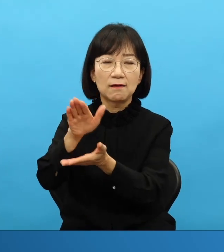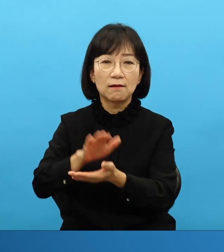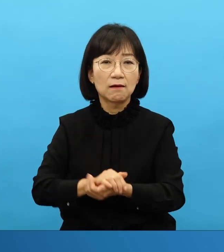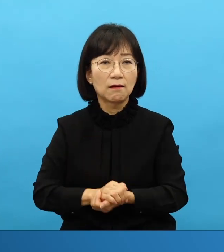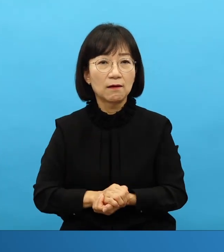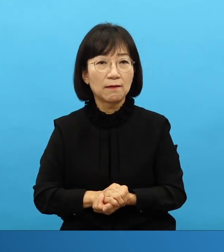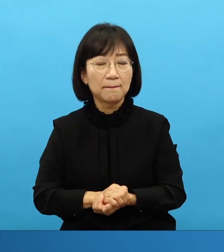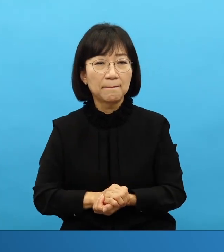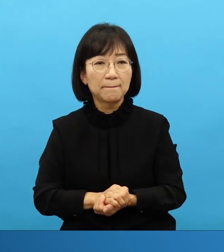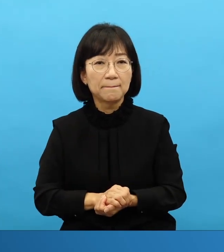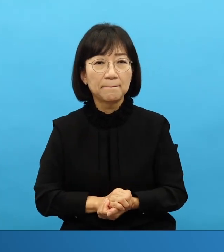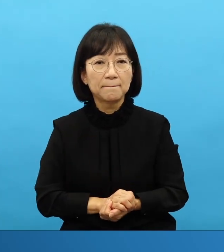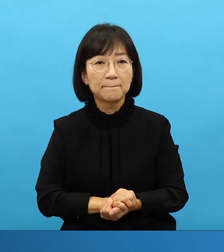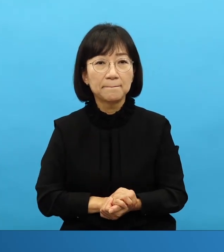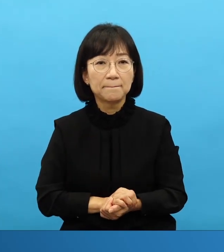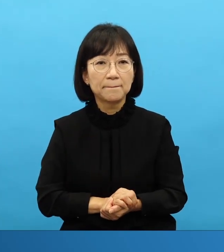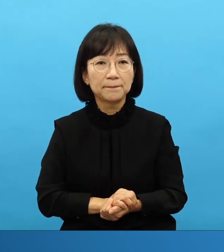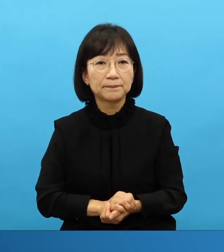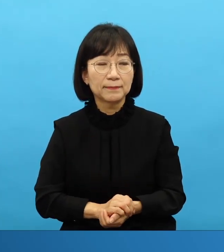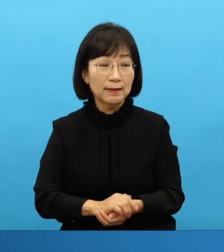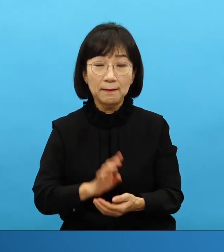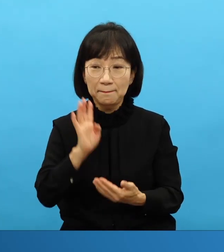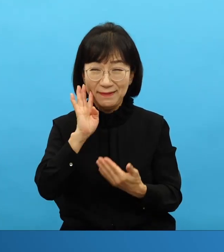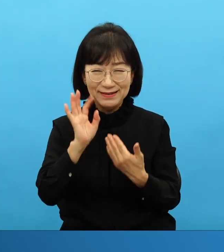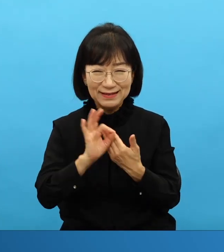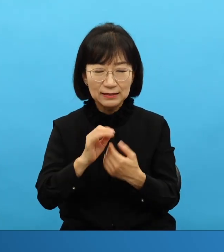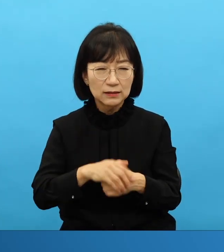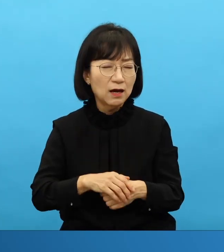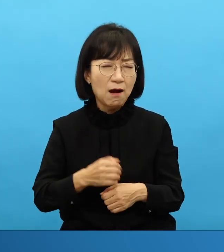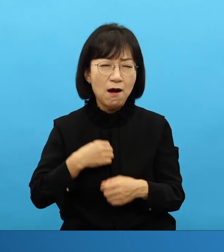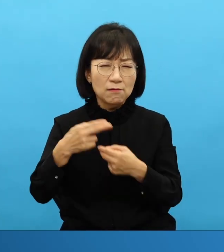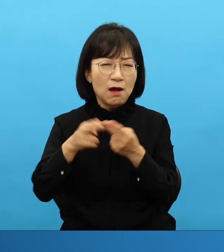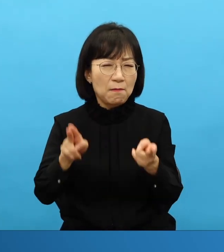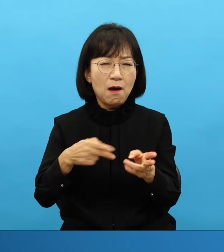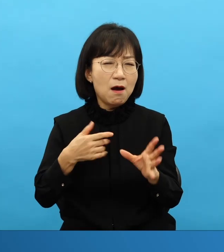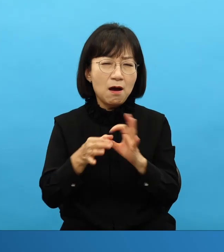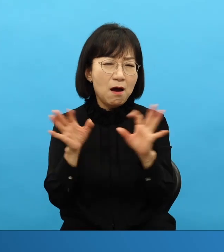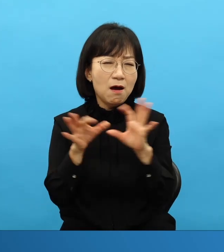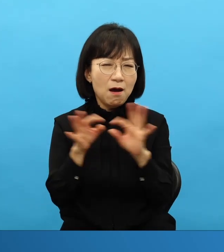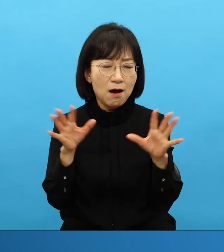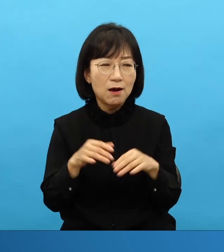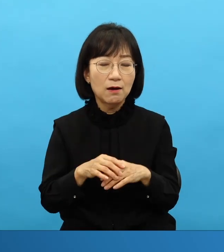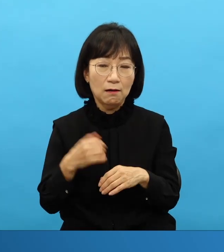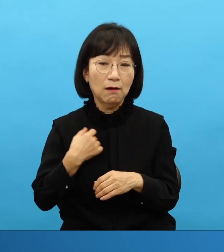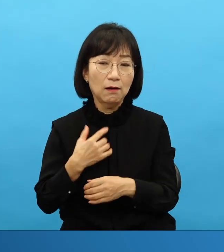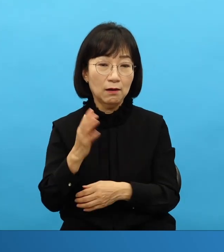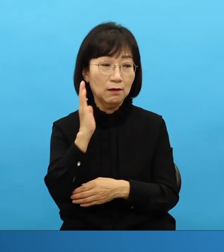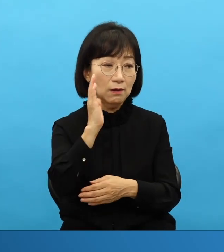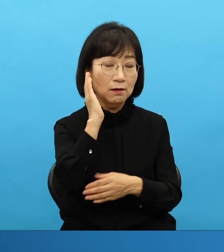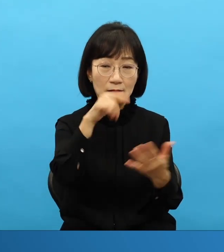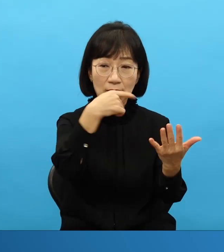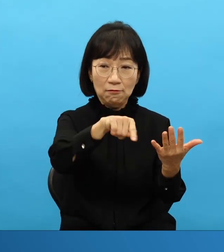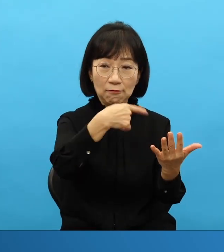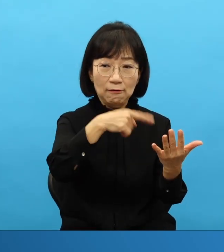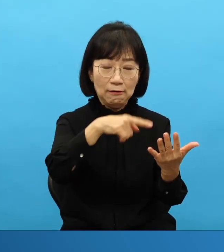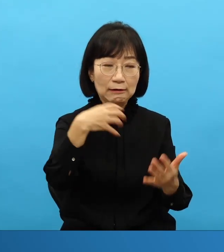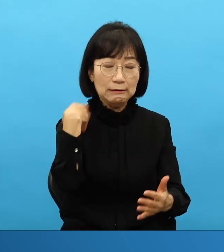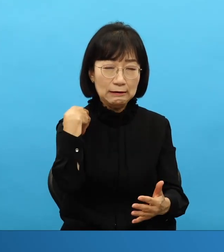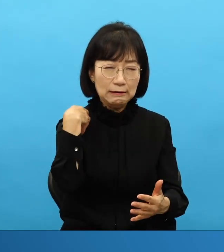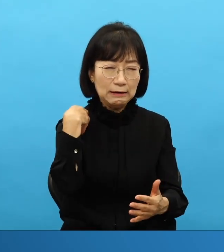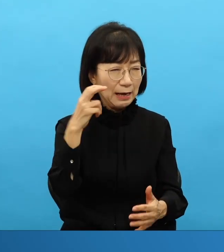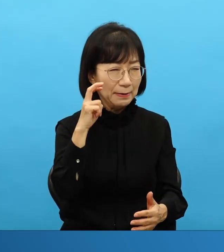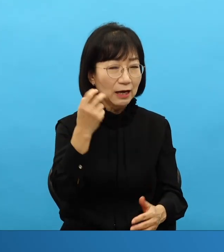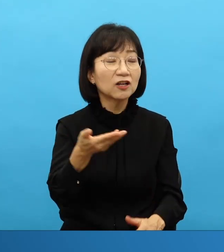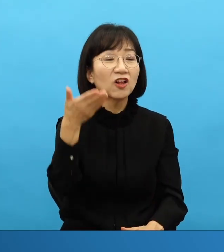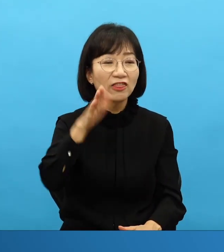사람 같으면 내 다락방 아니다 하면서 가서 가르칠 텐데 이분들은 그래 맞다 내 다락방이다 안 한다 이렇게 하는 거예요. 如